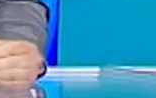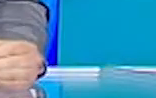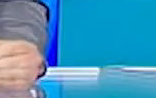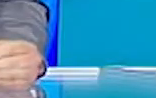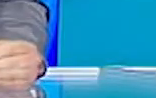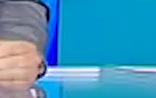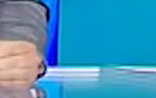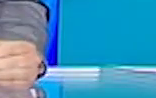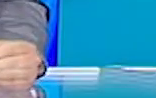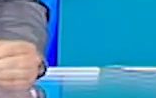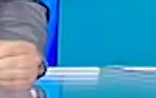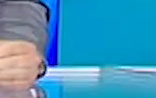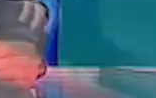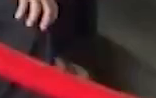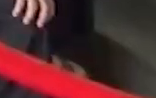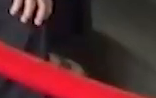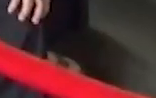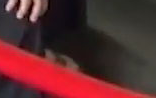kemoterapi.